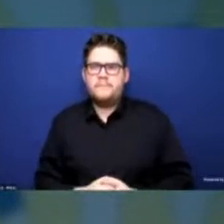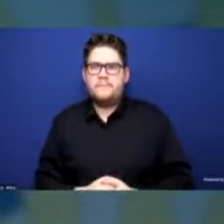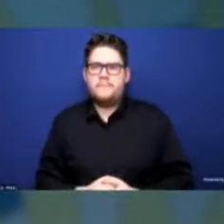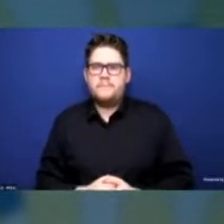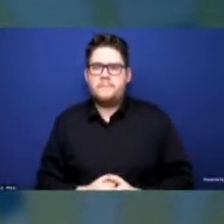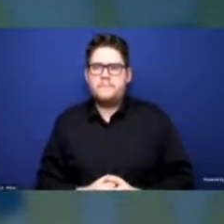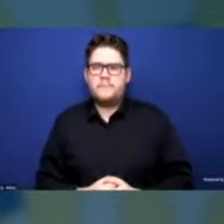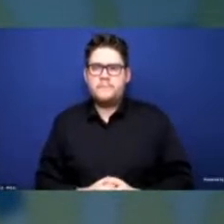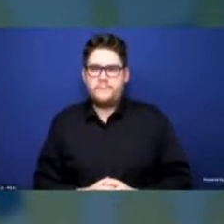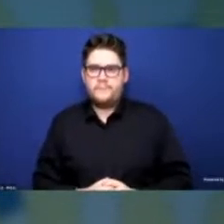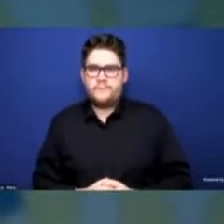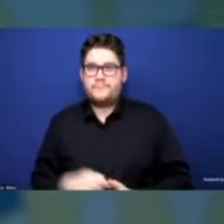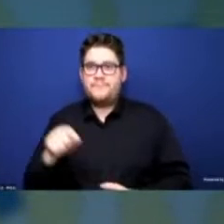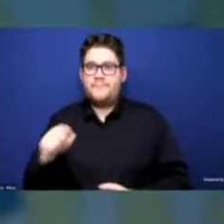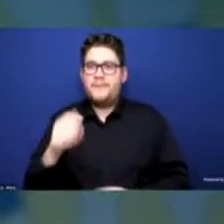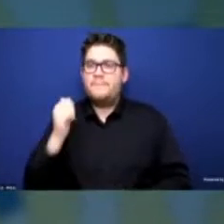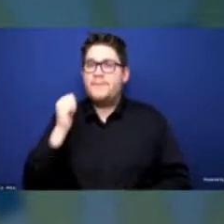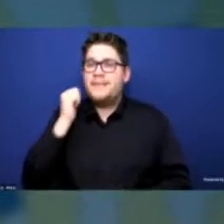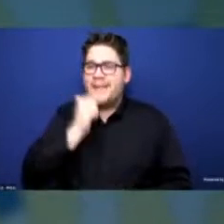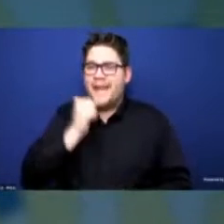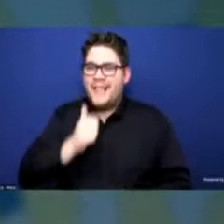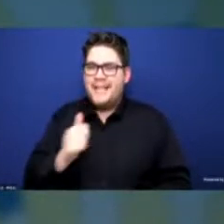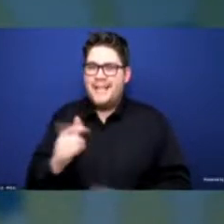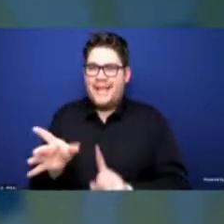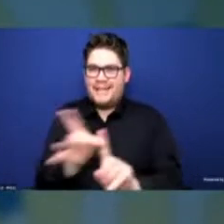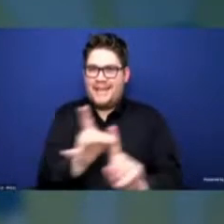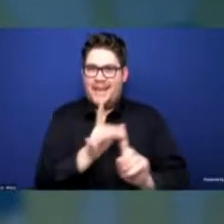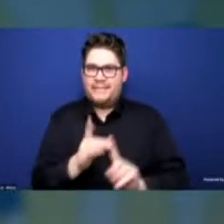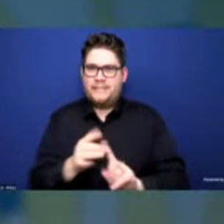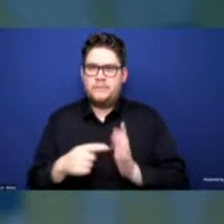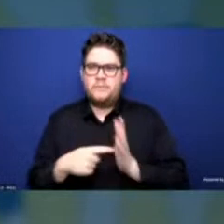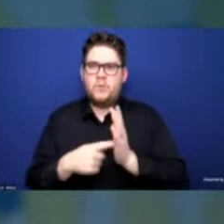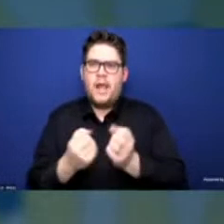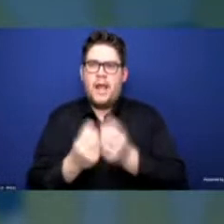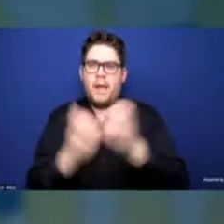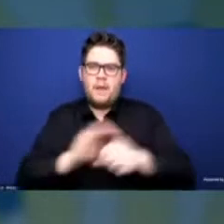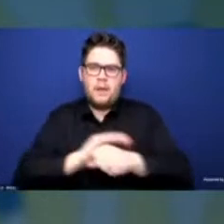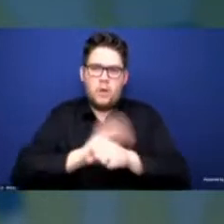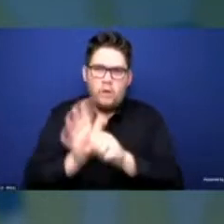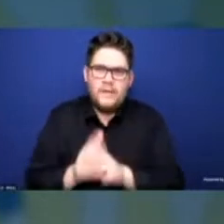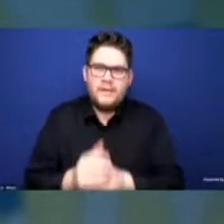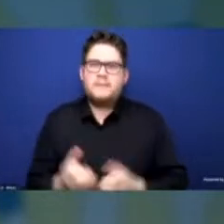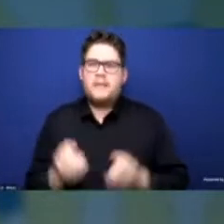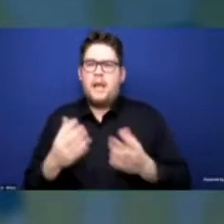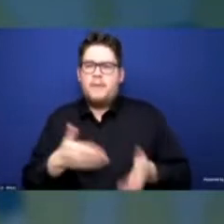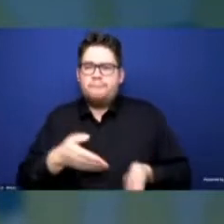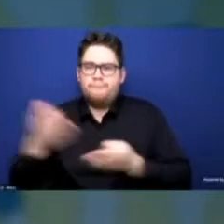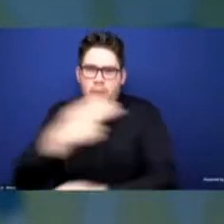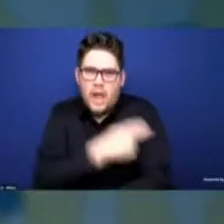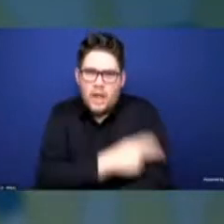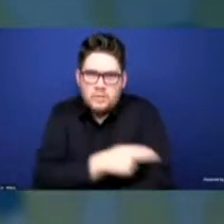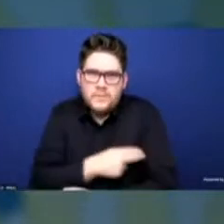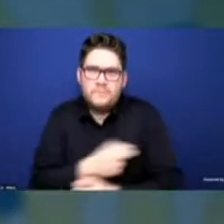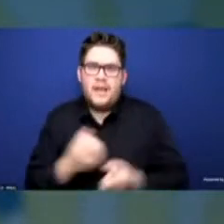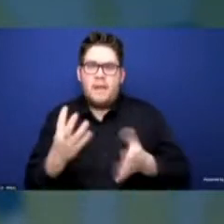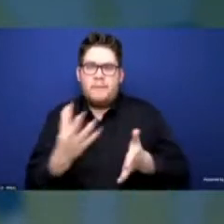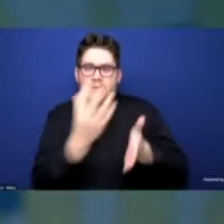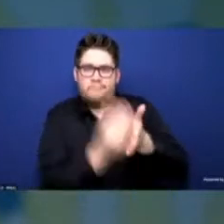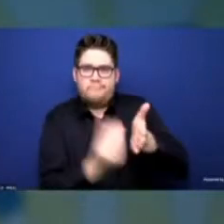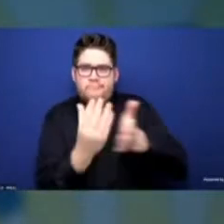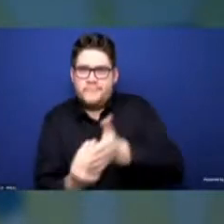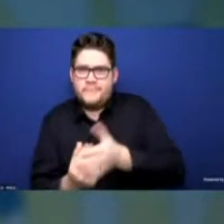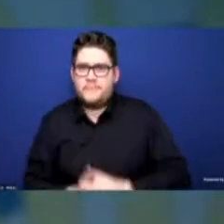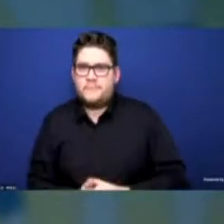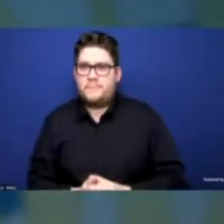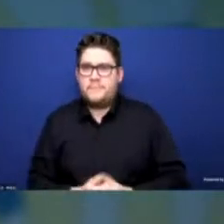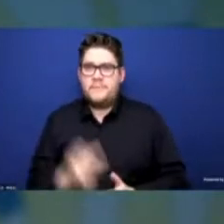的 hospitalizations, 政 and 策去 deaths 应对。 by 那么这个呢 dates 是 of 每天 report, 新 and what we 增 can 的， see in the 包 green 括 at 这 the 个 top 死亡以 is that 及 we had a dramatic 住